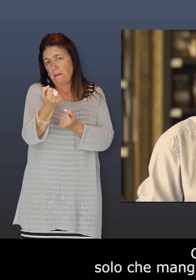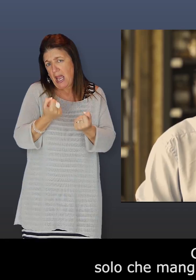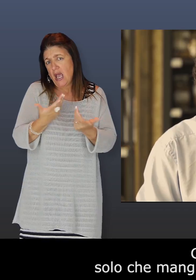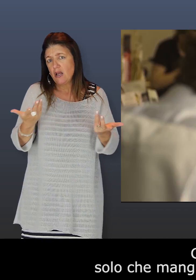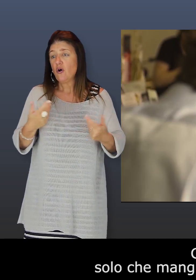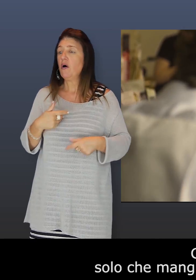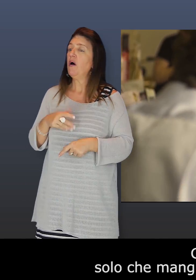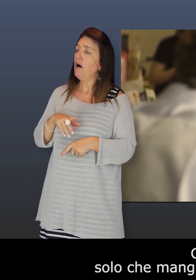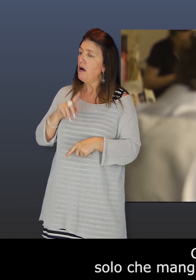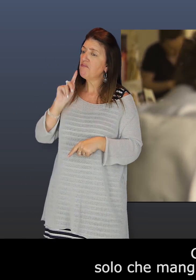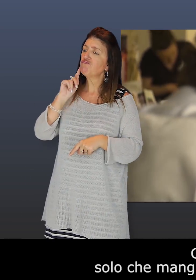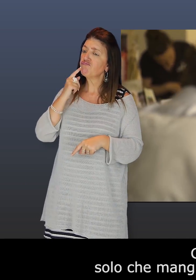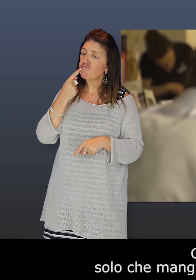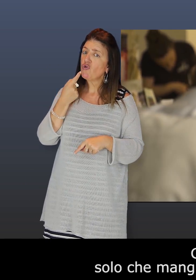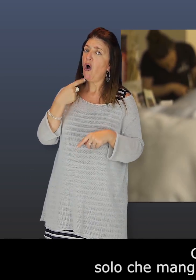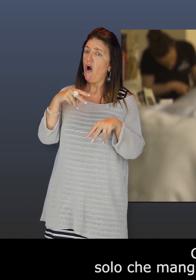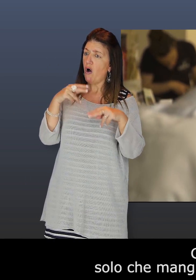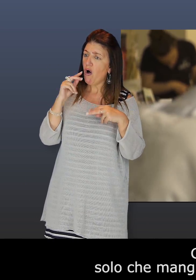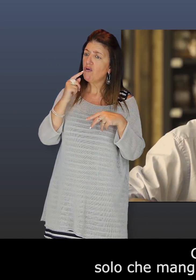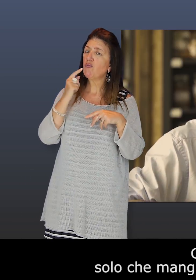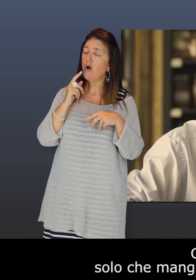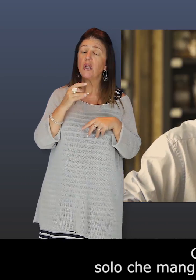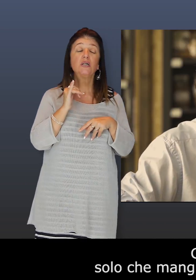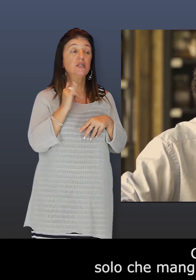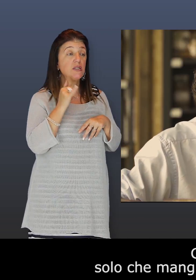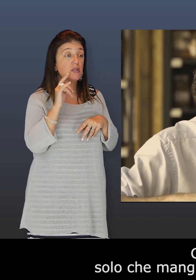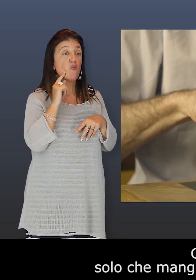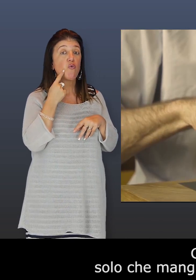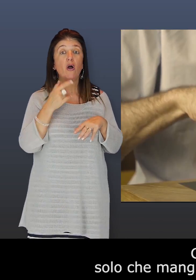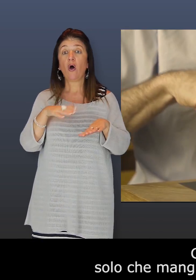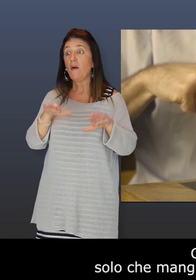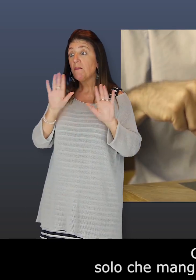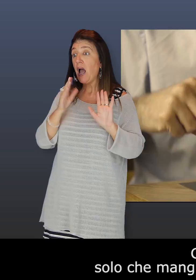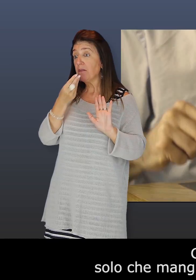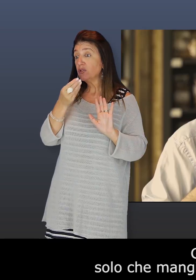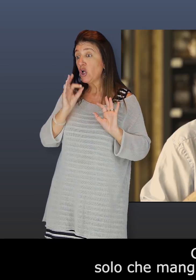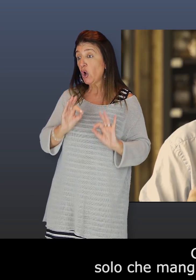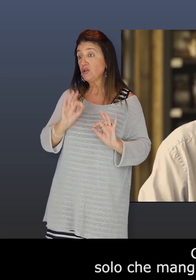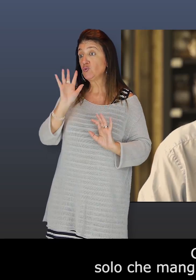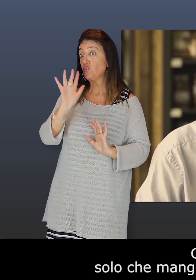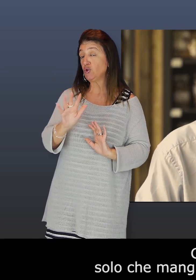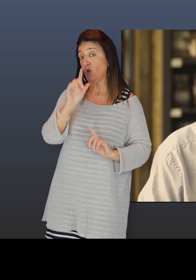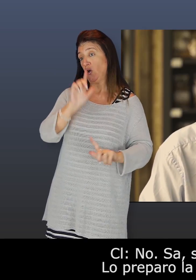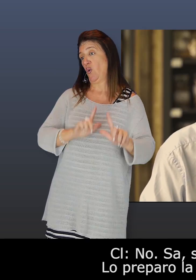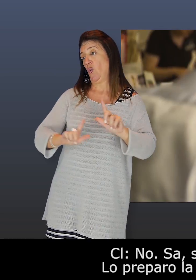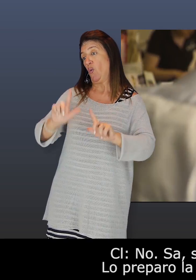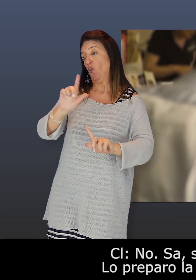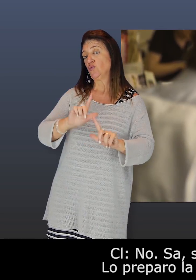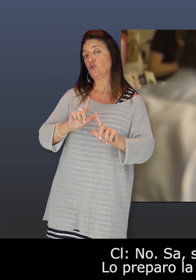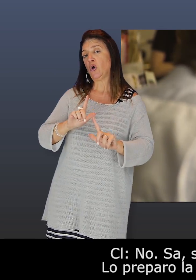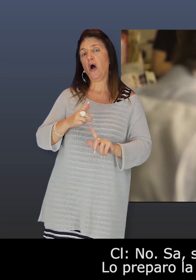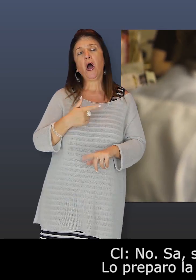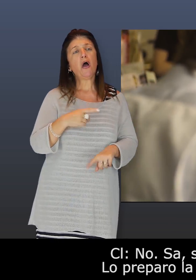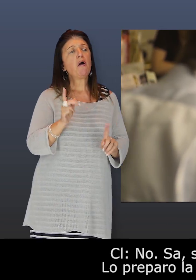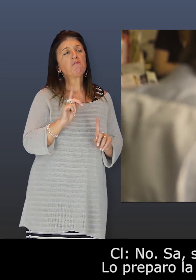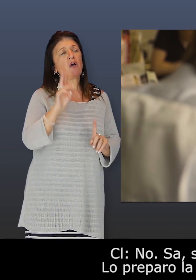Buono però, eh? Buono, buono. Sì, sì, è buono. Diciamo che mangiare così è un lusso tutti i giorni. No.